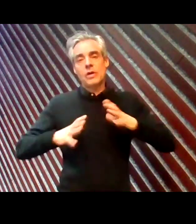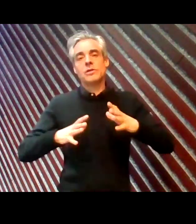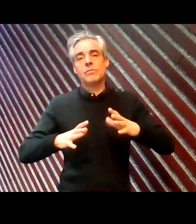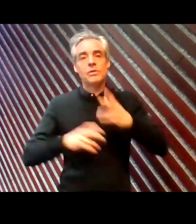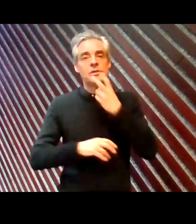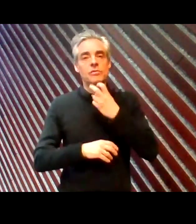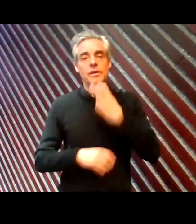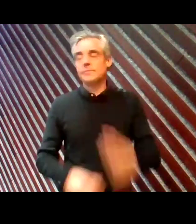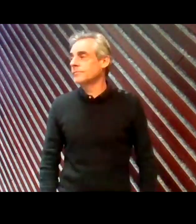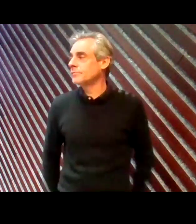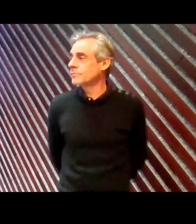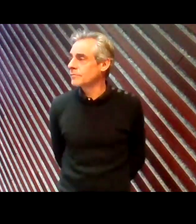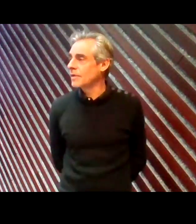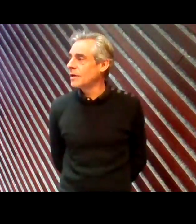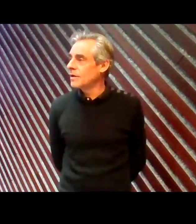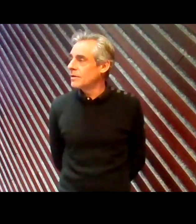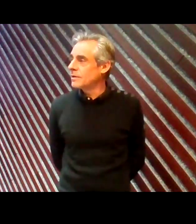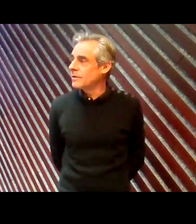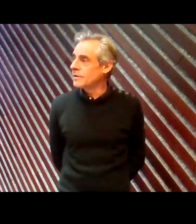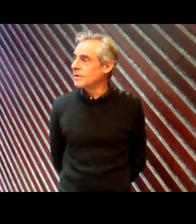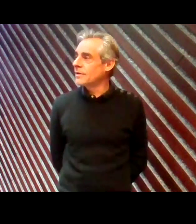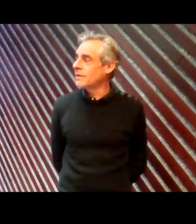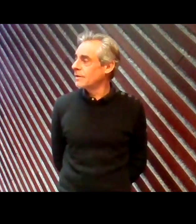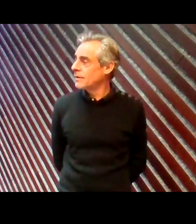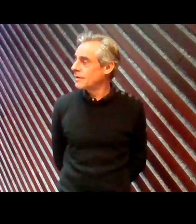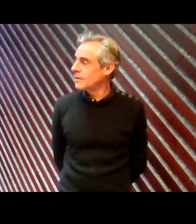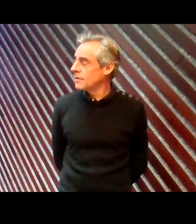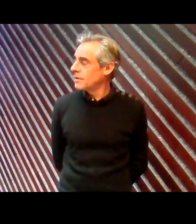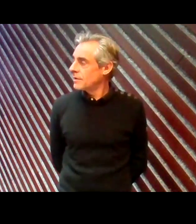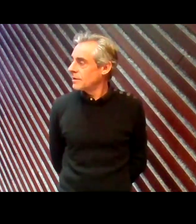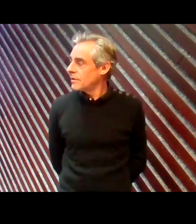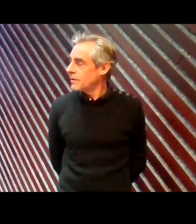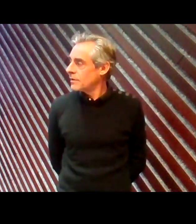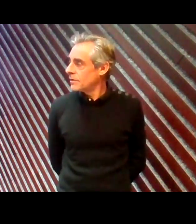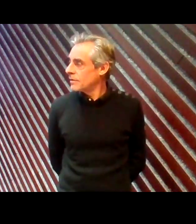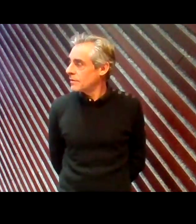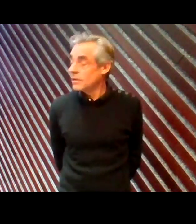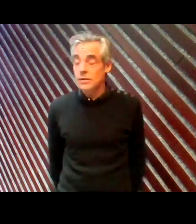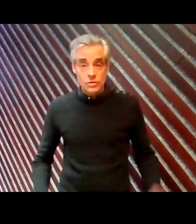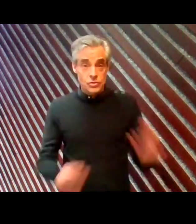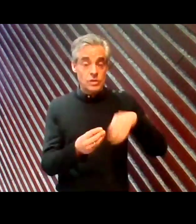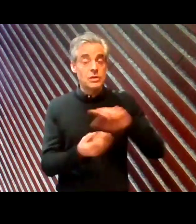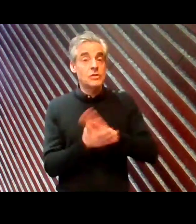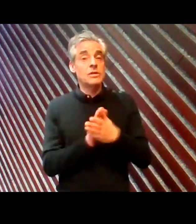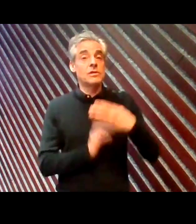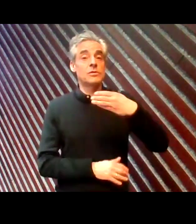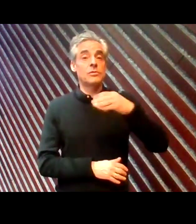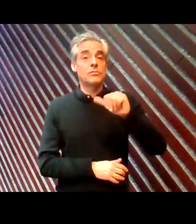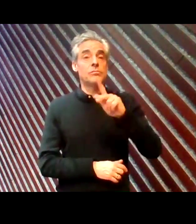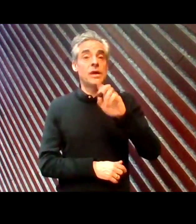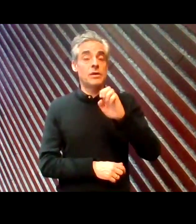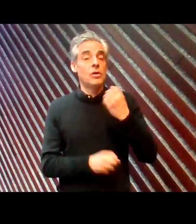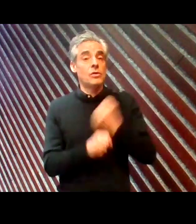citoyen bon je vais vous parler pendant des heures et je vois que je n rien en train de vous juste avant qu'il une je rebondis là-dessus avec Power on travaille avec Sylvain